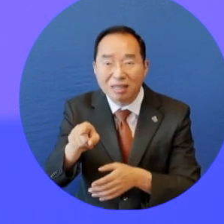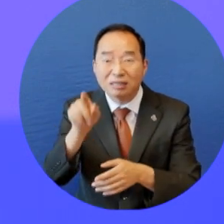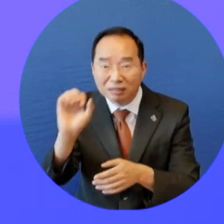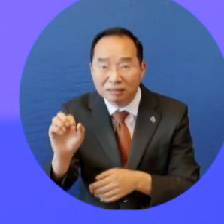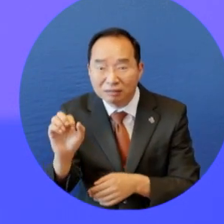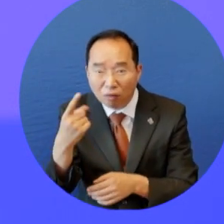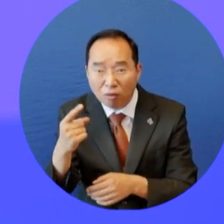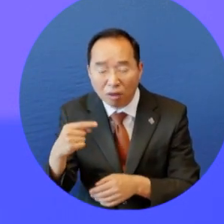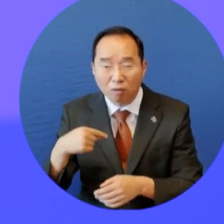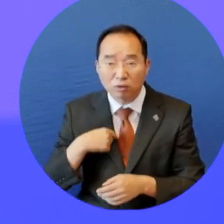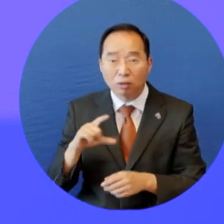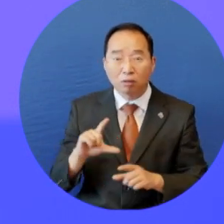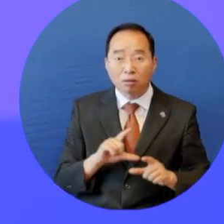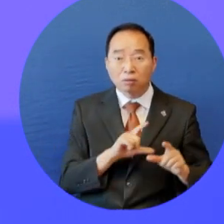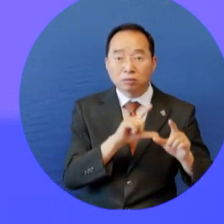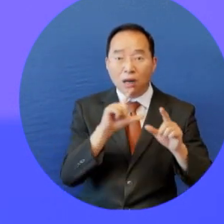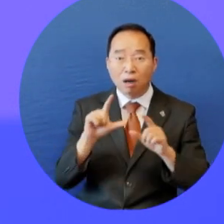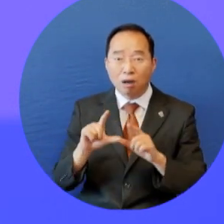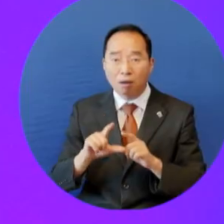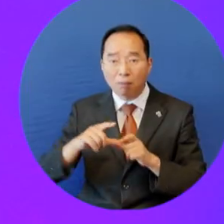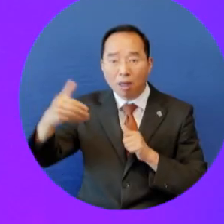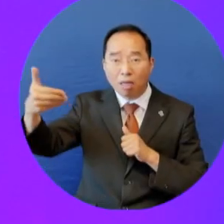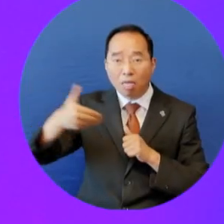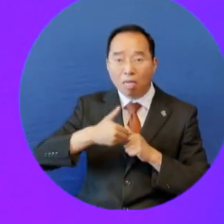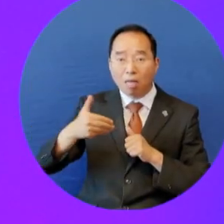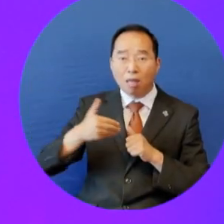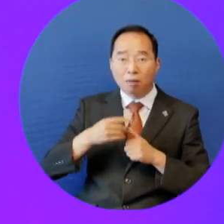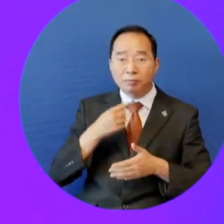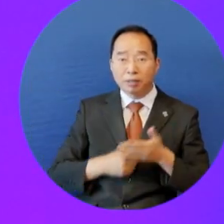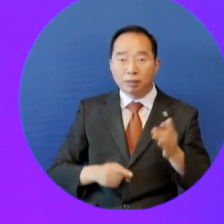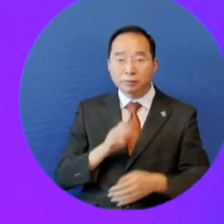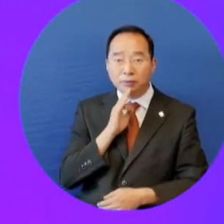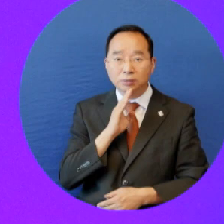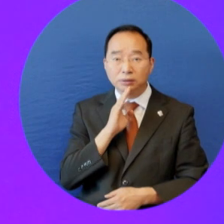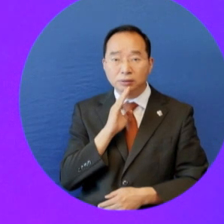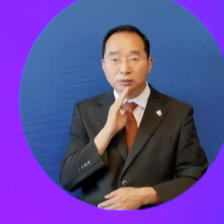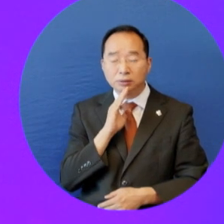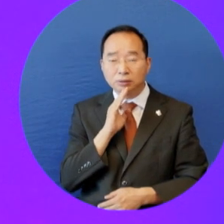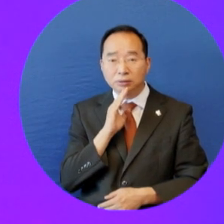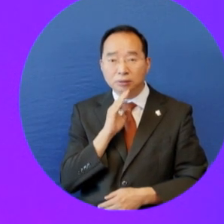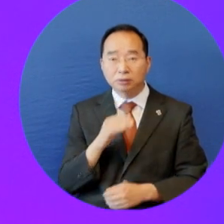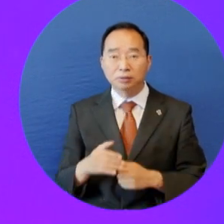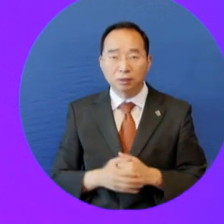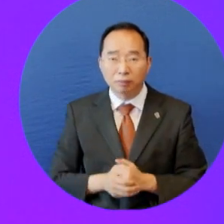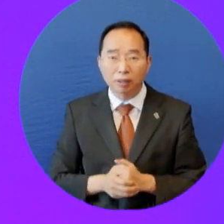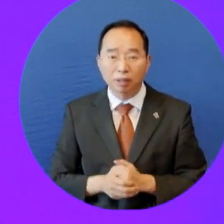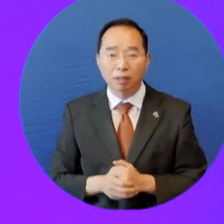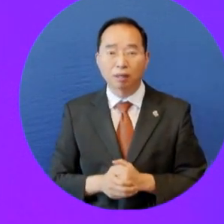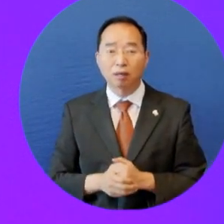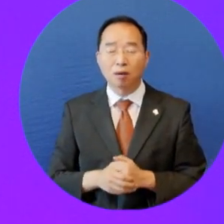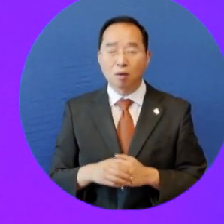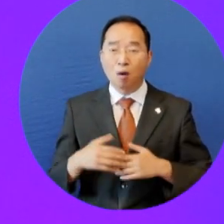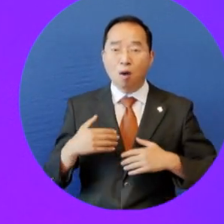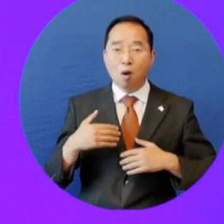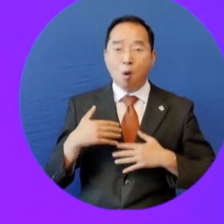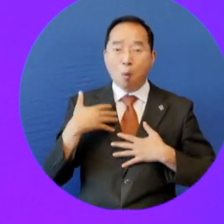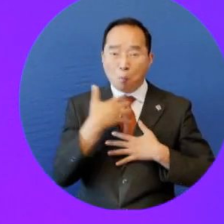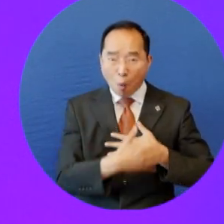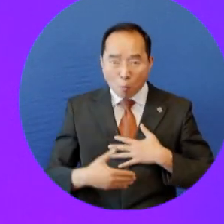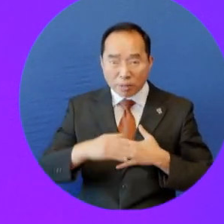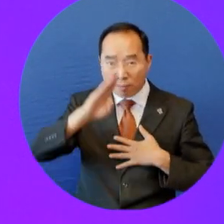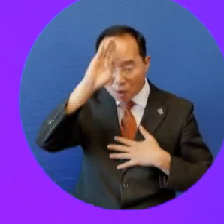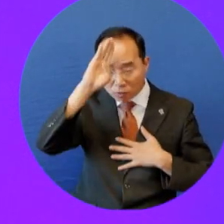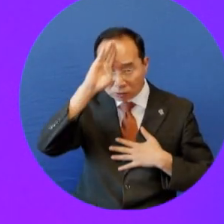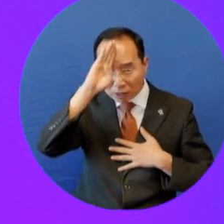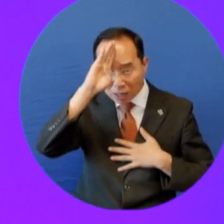무너진 결과가 우리의 일상을 파괴하고 있습니다. 한방적으로 봤을 때는 이것은 우리 몸이 병드는